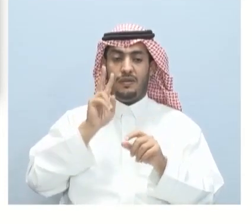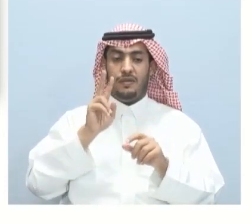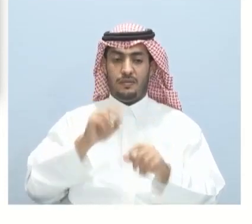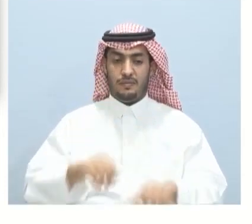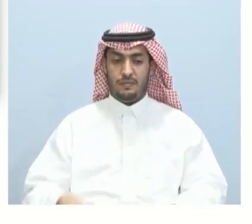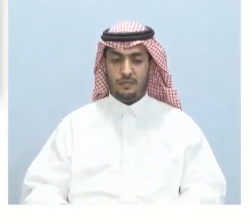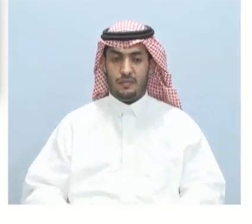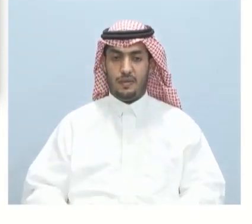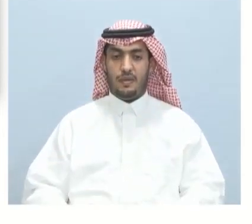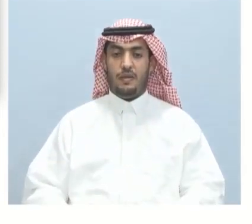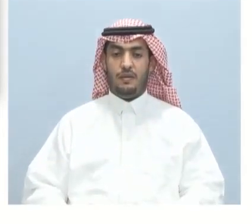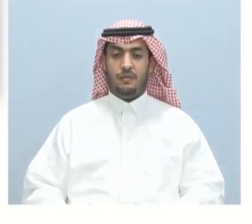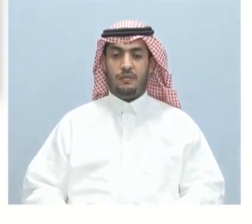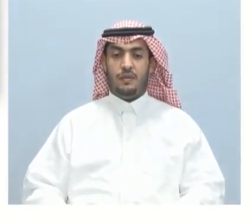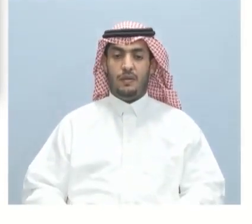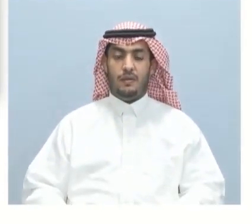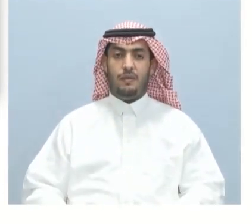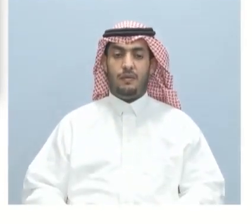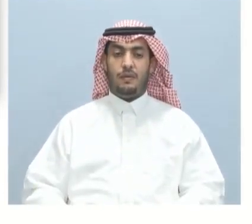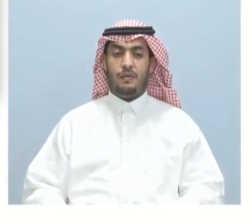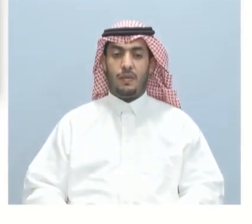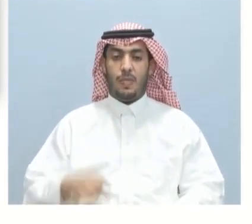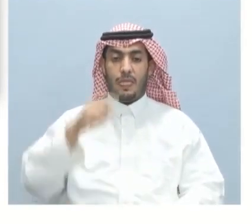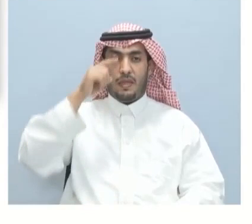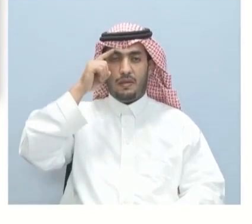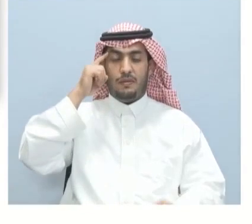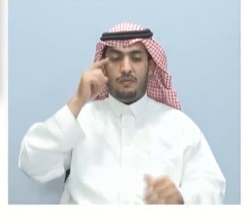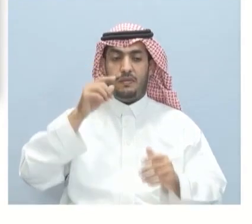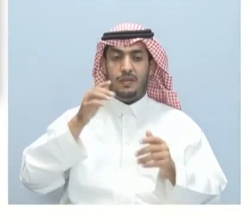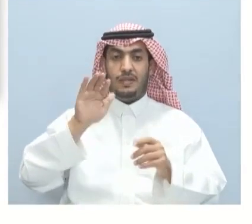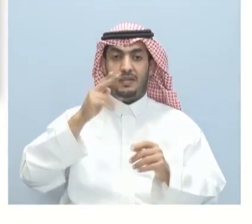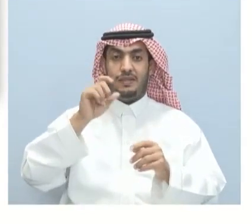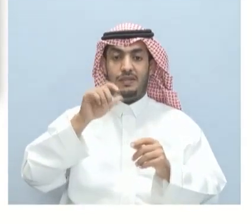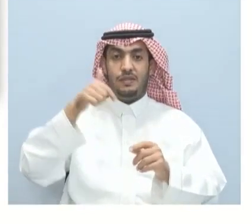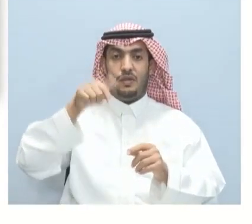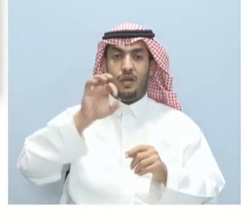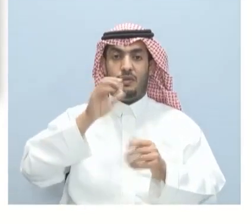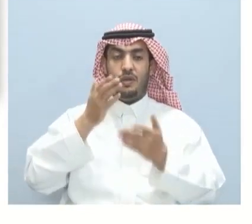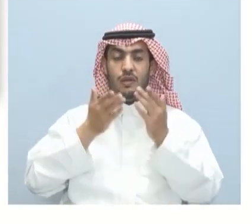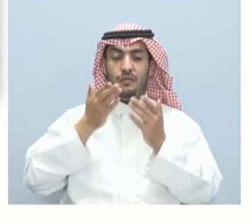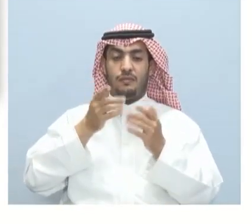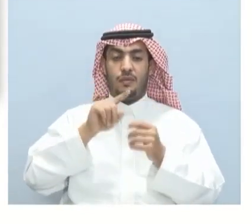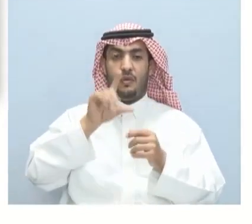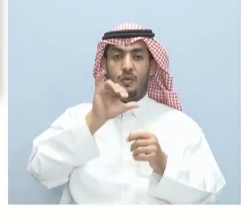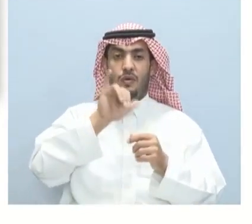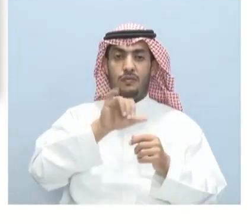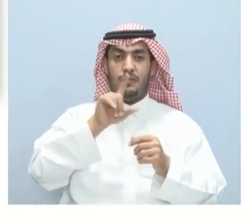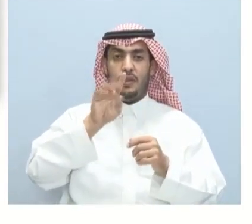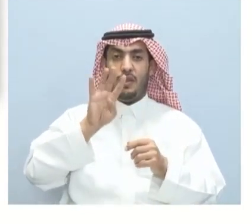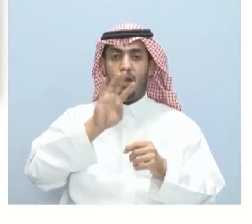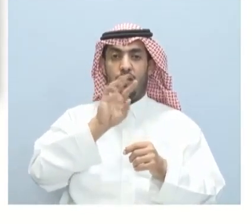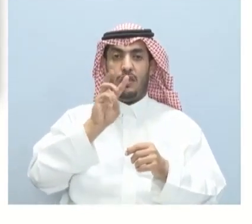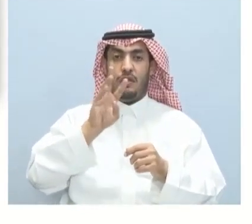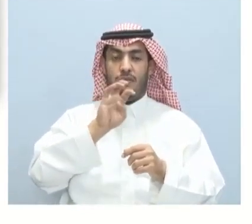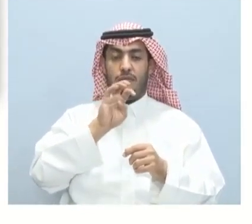الرسم دائما الرسم يساعد في حل المسائل فاذا كانت كتله سعيد 56 غ كتله لؤي 43